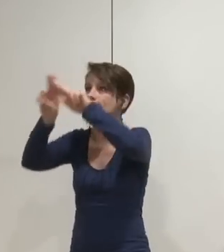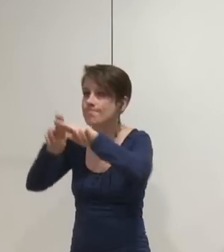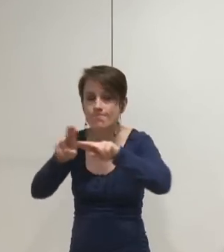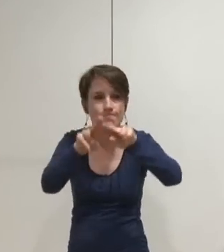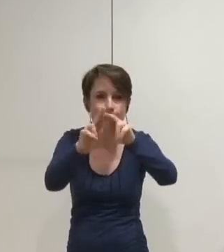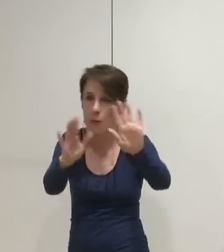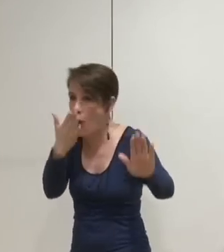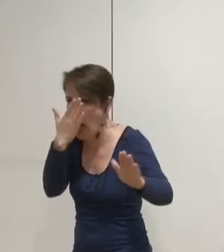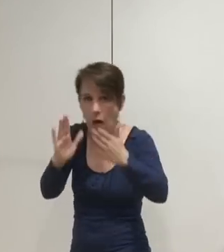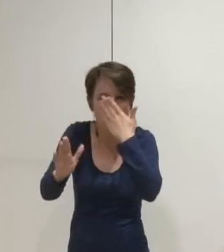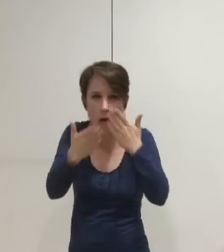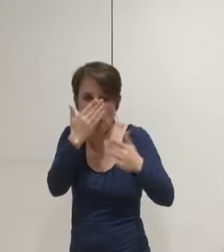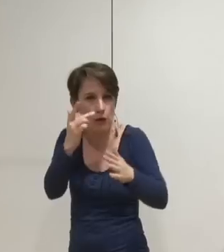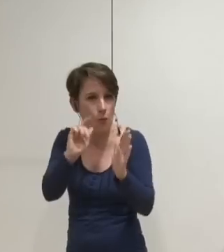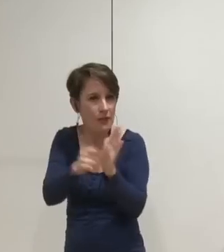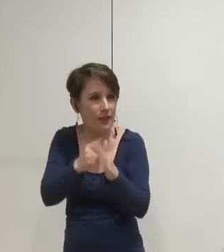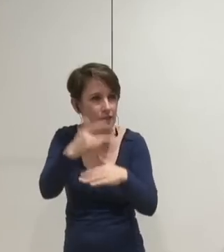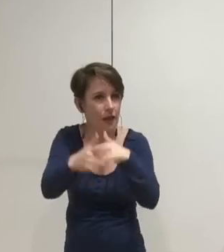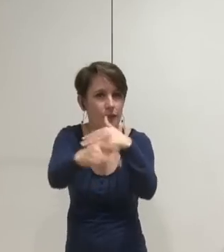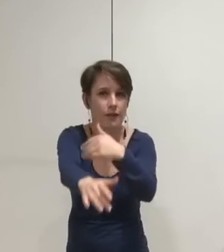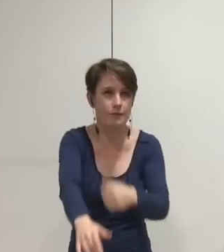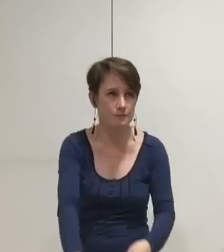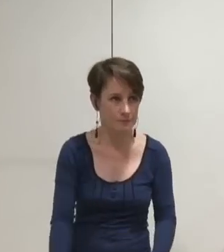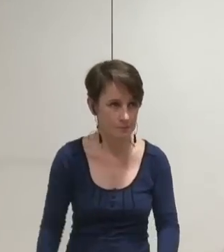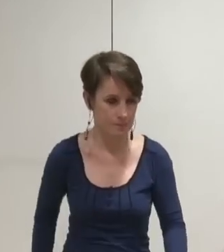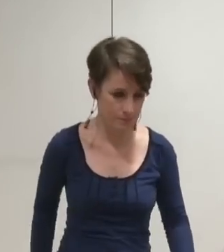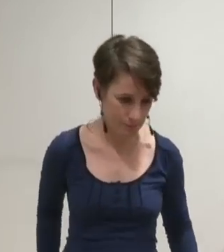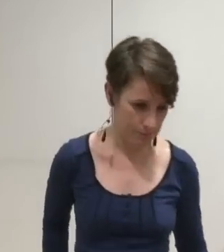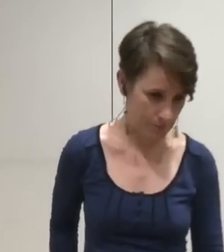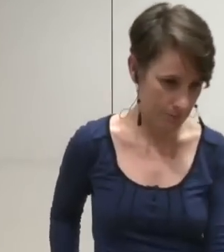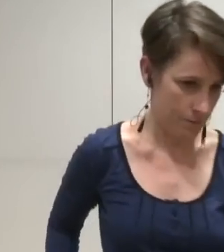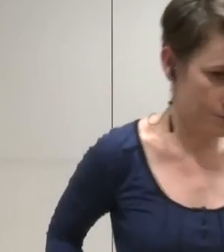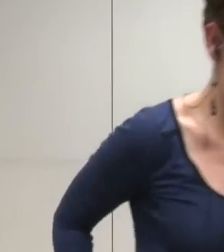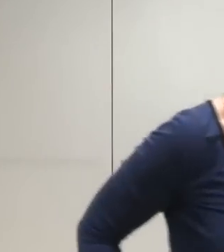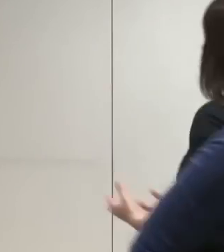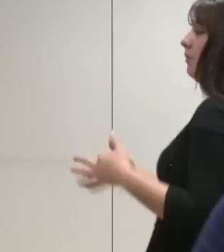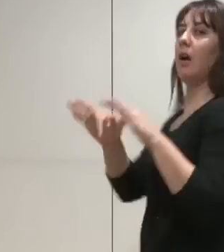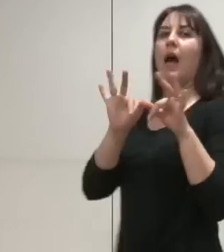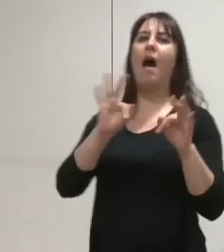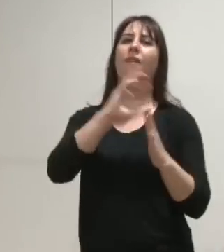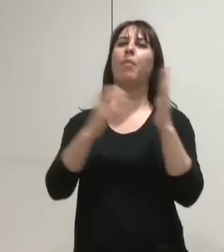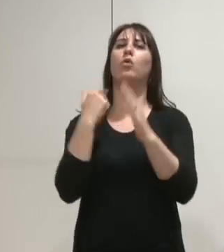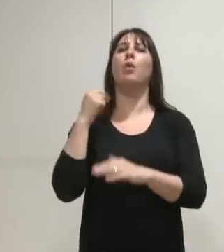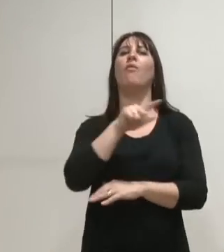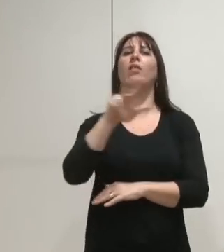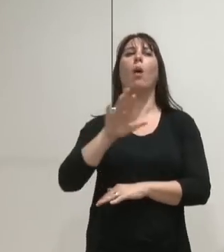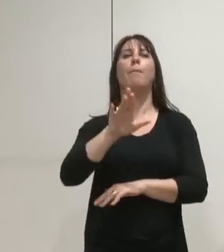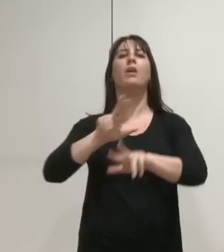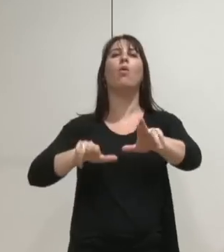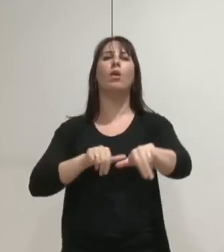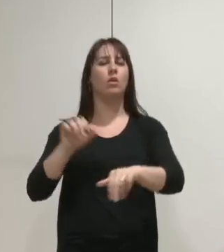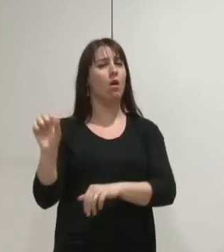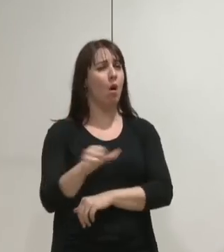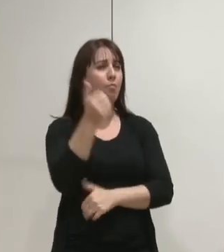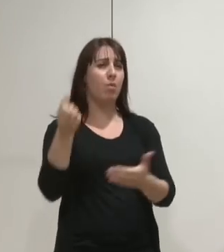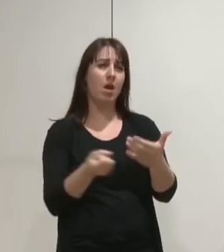peu tardivement dans les délibérations en ce qui concerne la modification de la délibération numéro 23 de la convention premièrement je tiens à